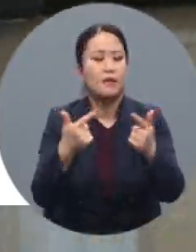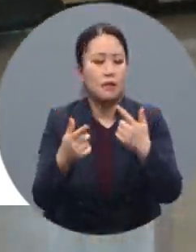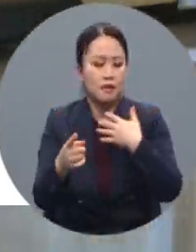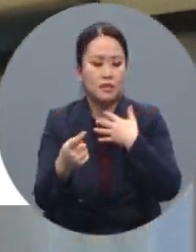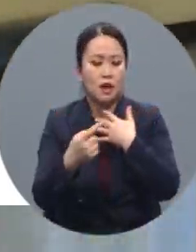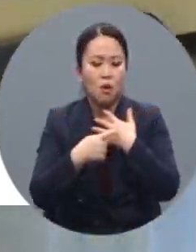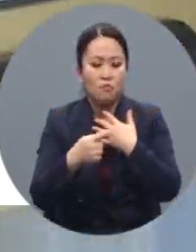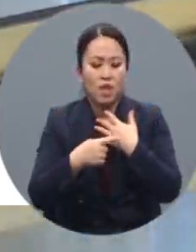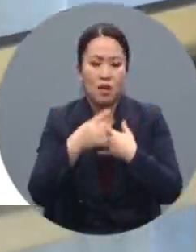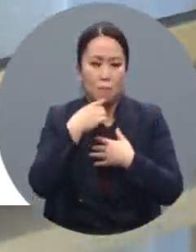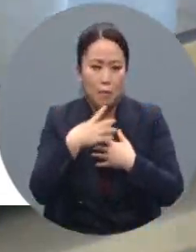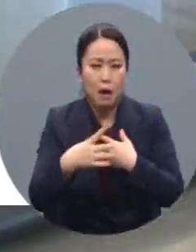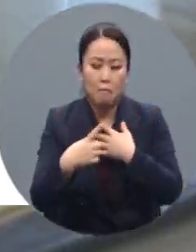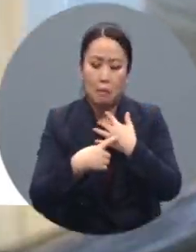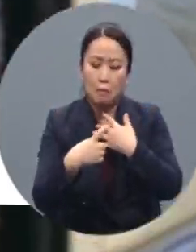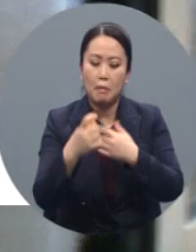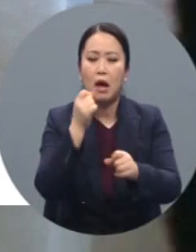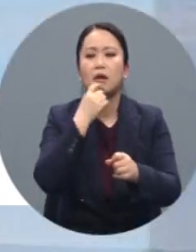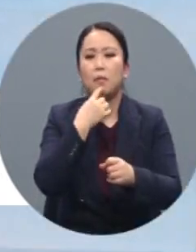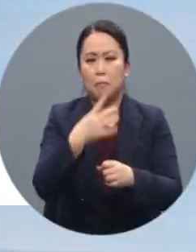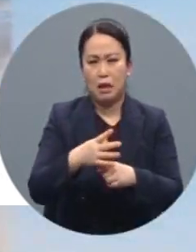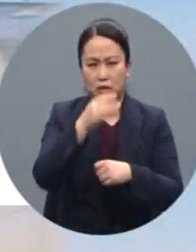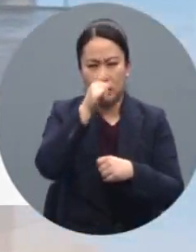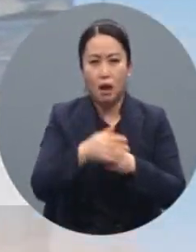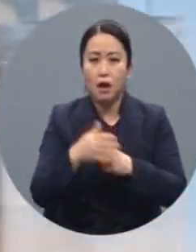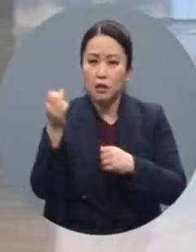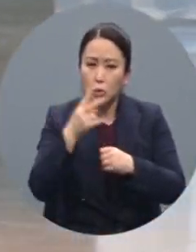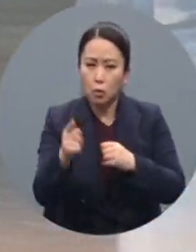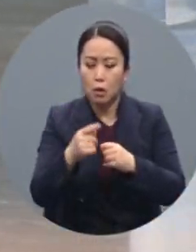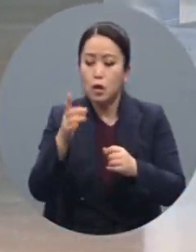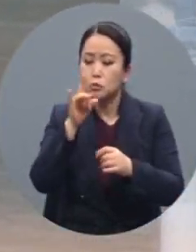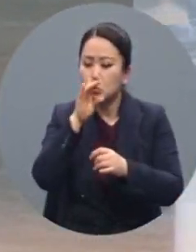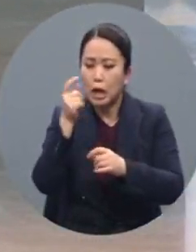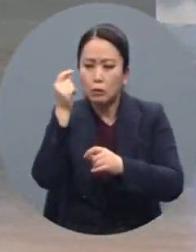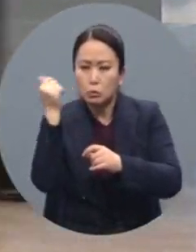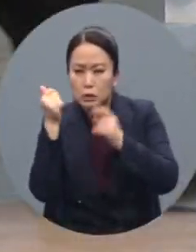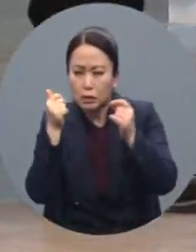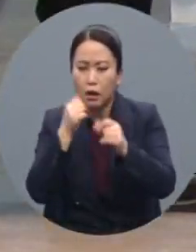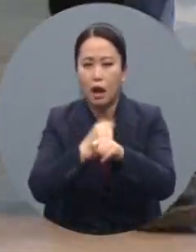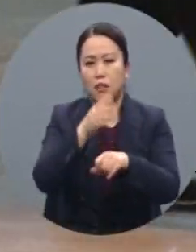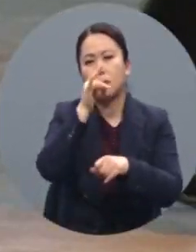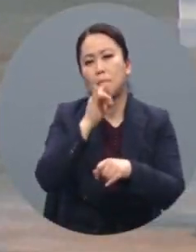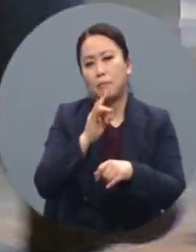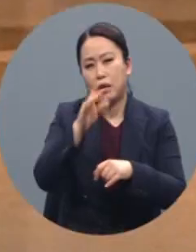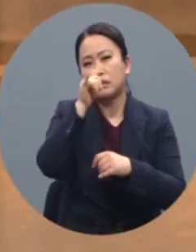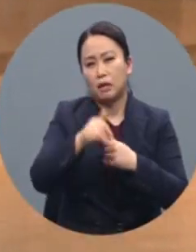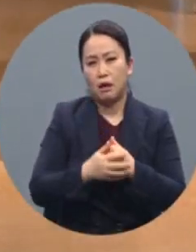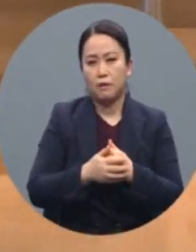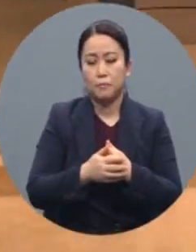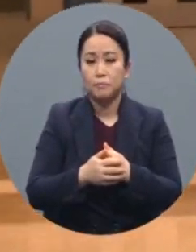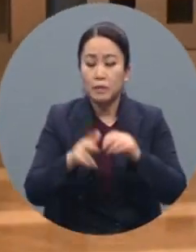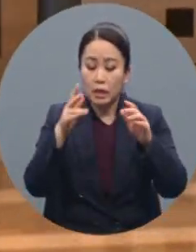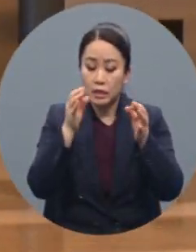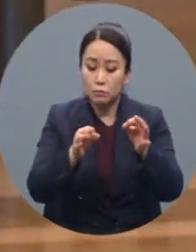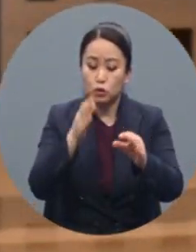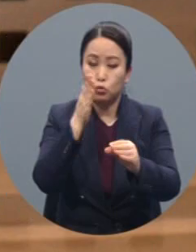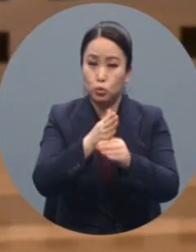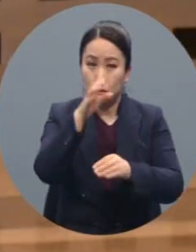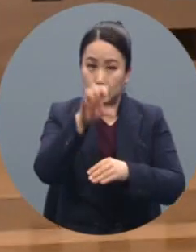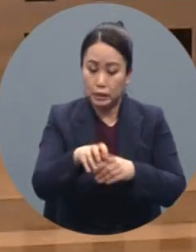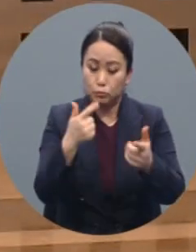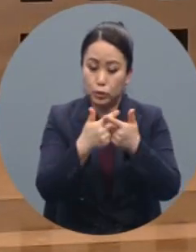그리고 낙하산 인사와 중앙 눈치 보기에 관피와 금피와 관행이 계속되고 있습니다. 금융중심지 부산